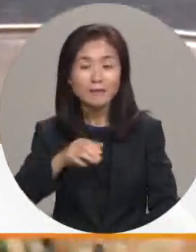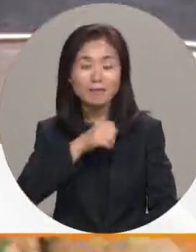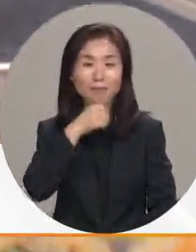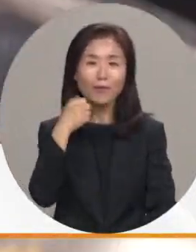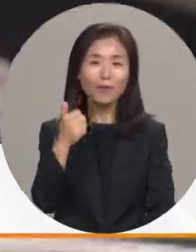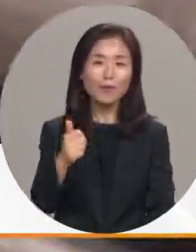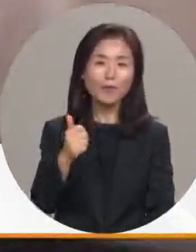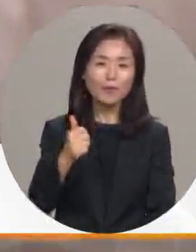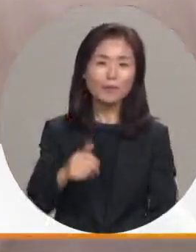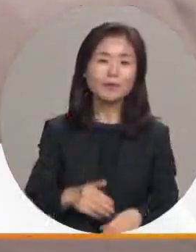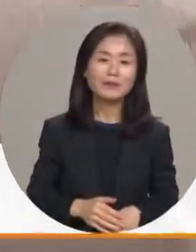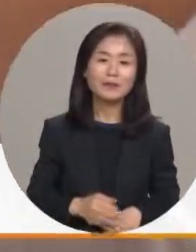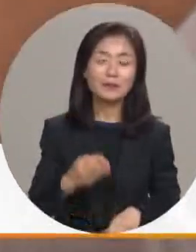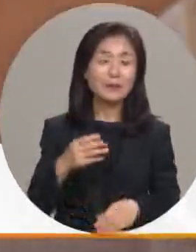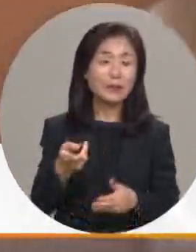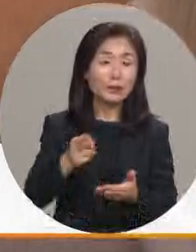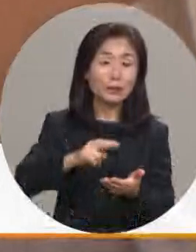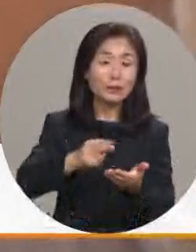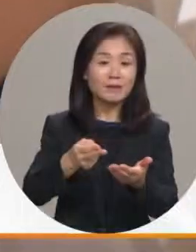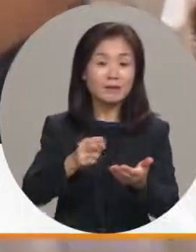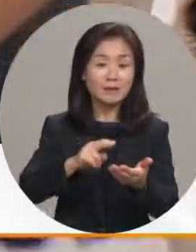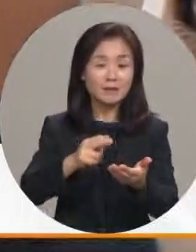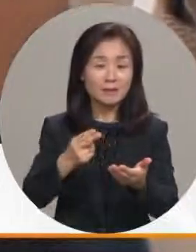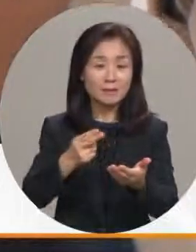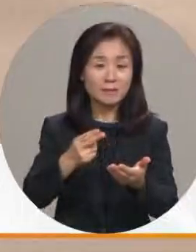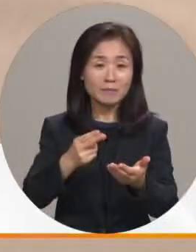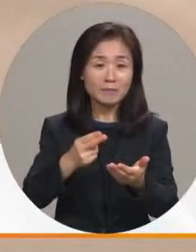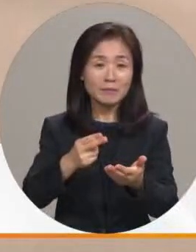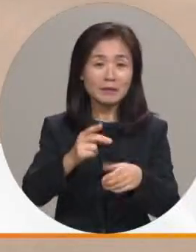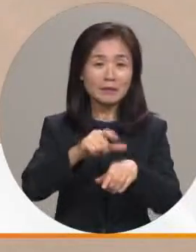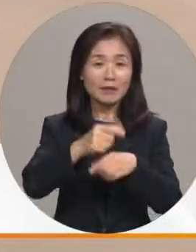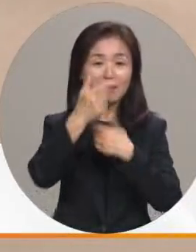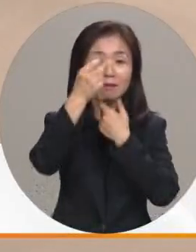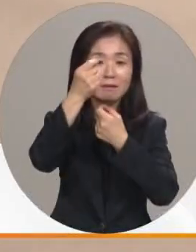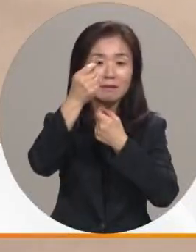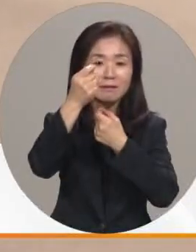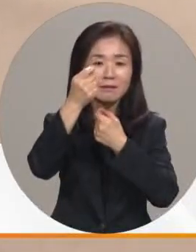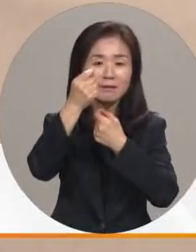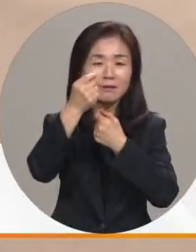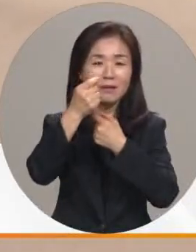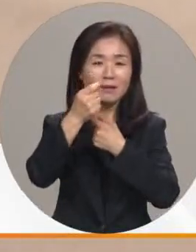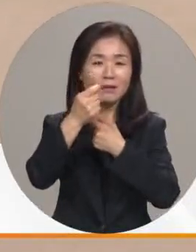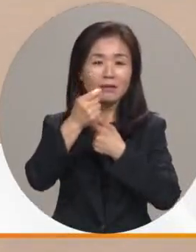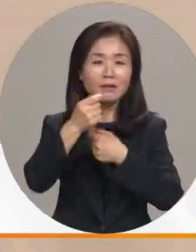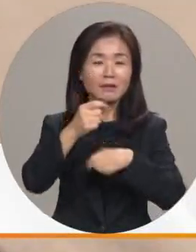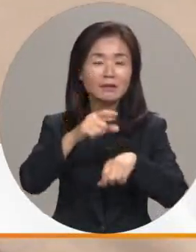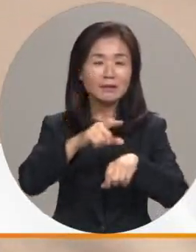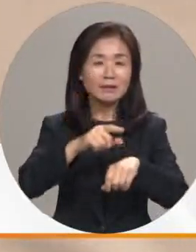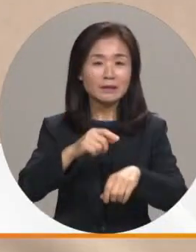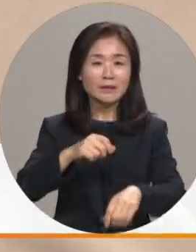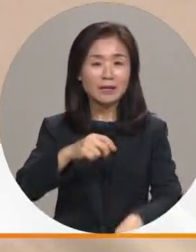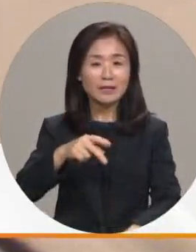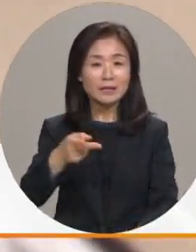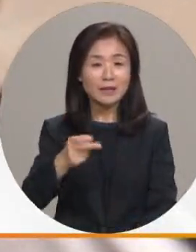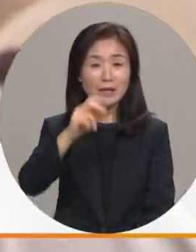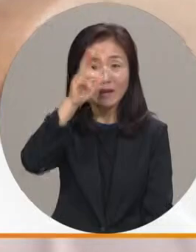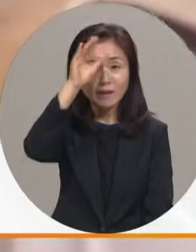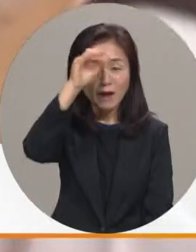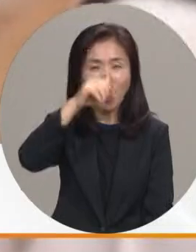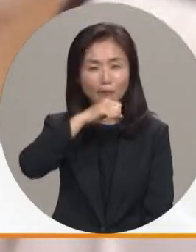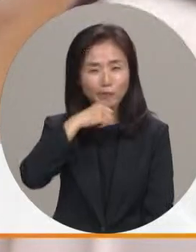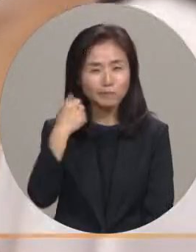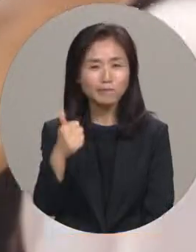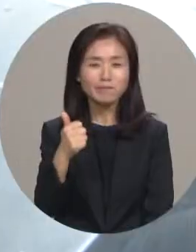특히 튀김이 이게 너무 시간이 딱 적절하다 보니까 튀김의 바삭바삭한 정도가